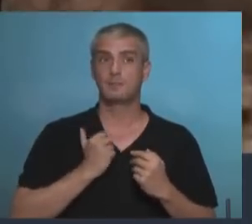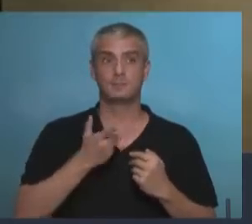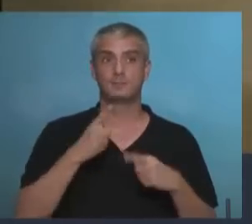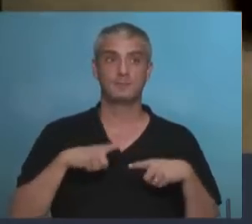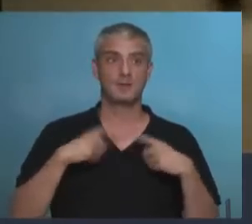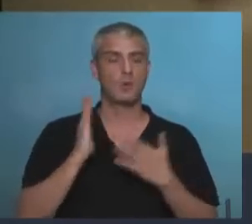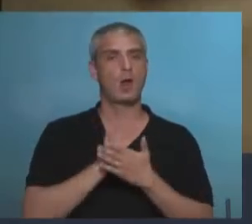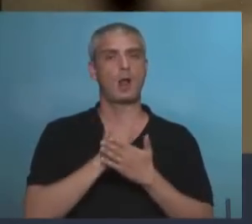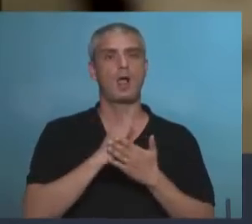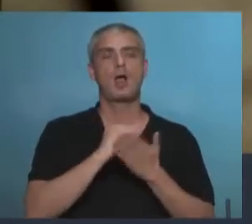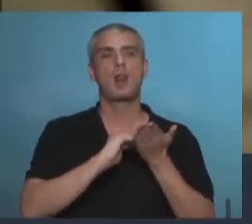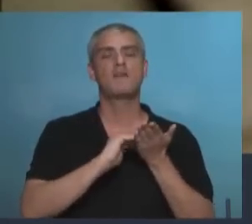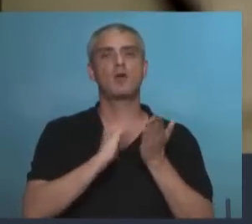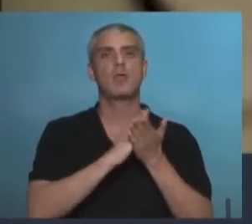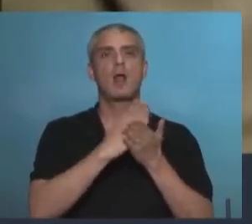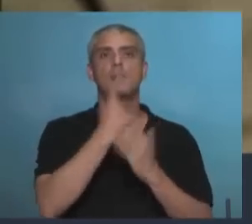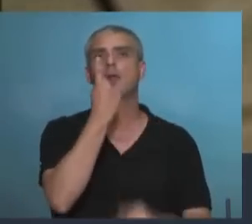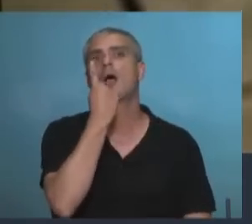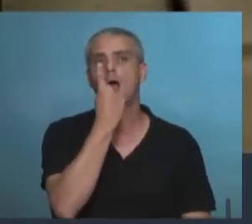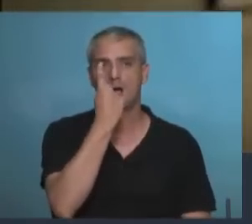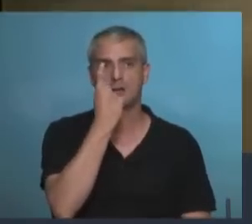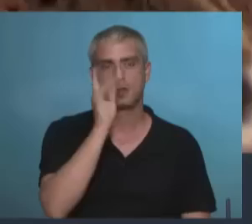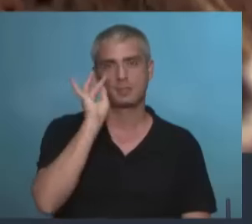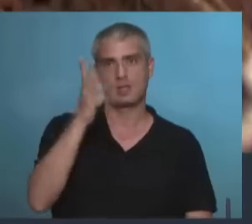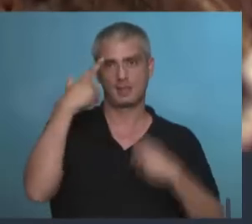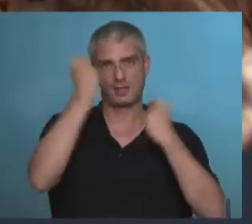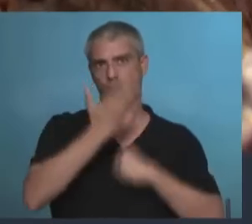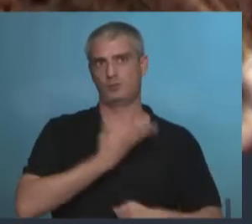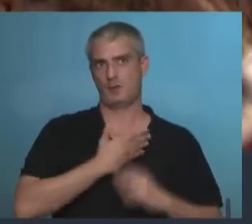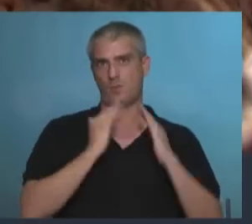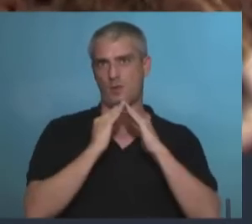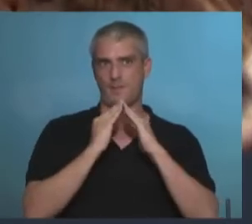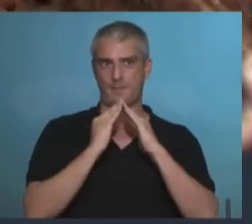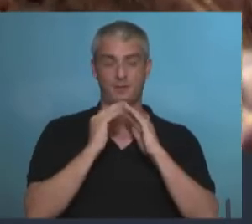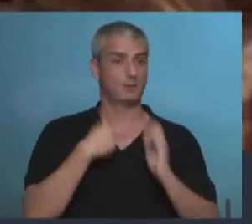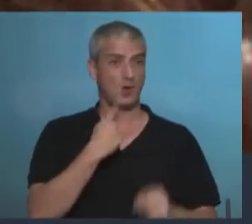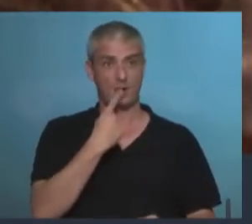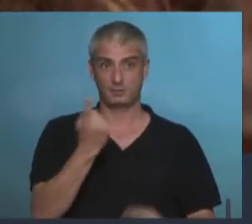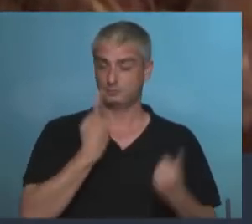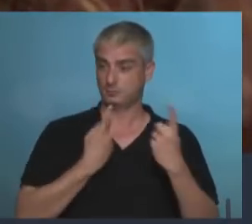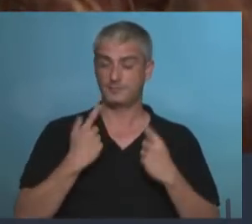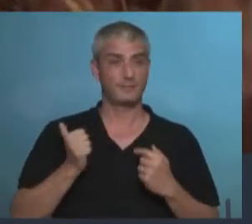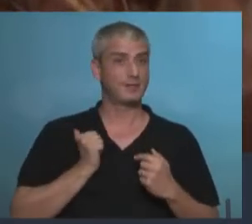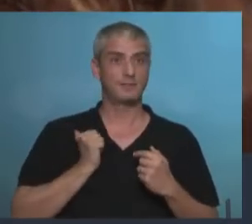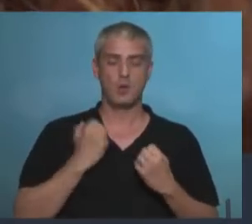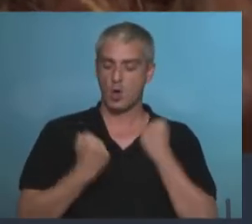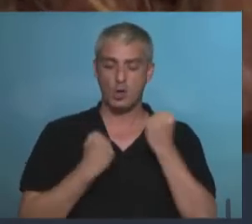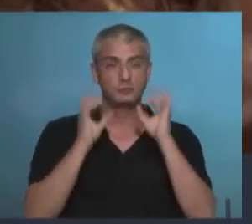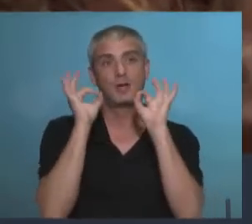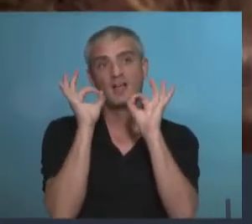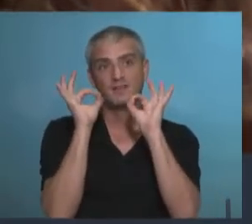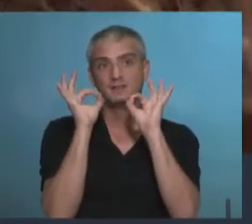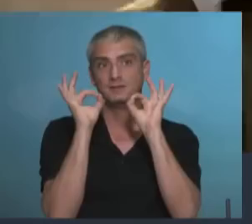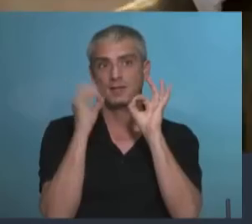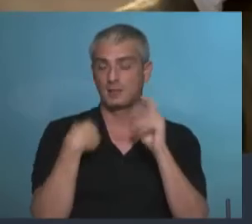בחייהם לפחות החלטה אחת נגד החינוך שקיבלו בבית. אני יכול להגיד לך שמגיעים אליי לוחמים עם אפס כושר. אפס כושר, אני